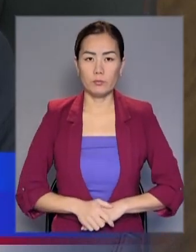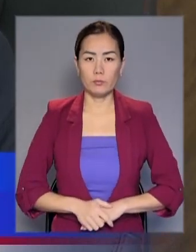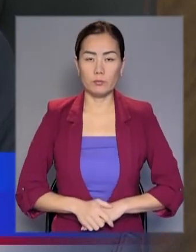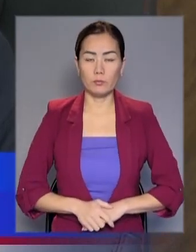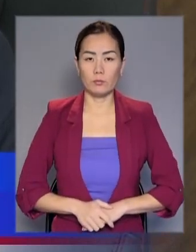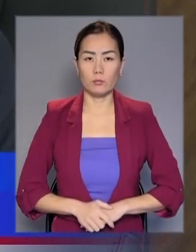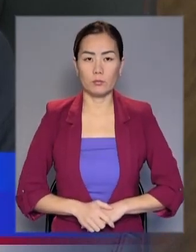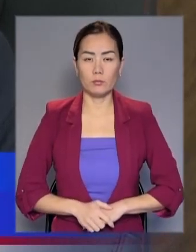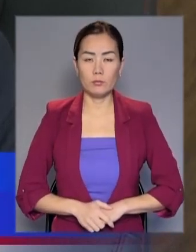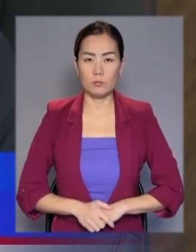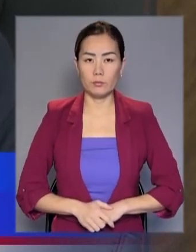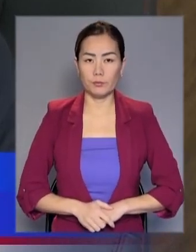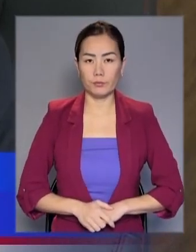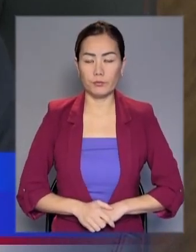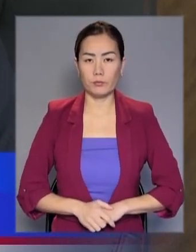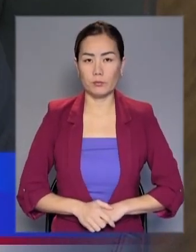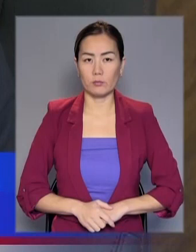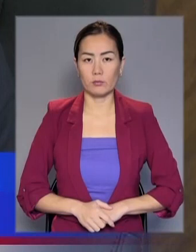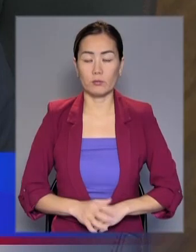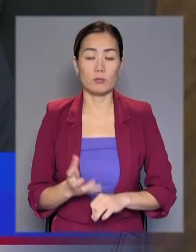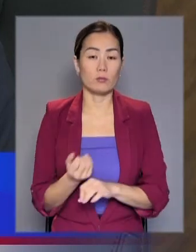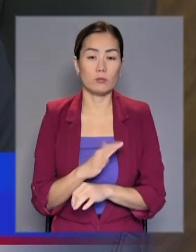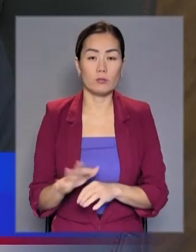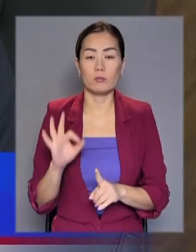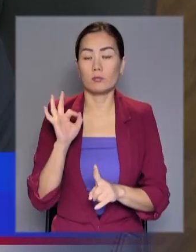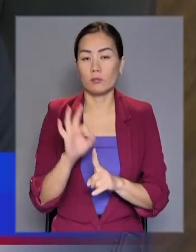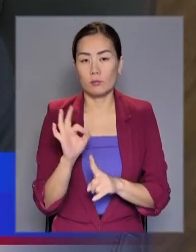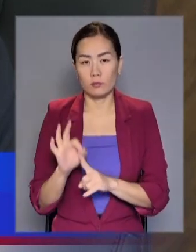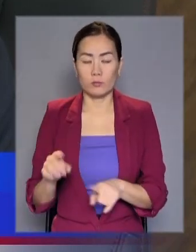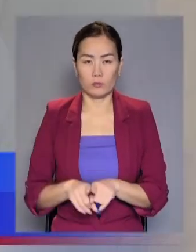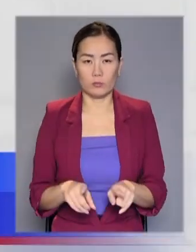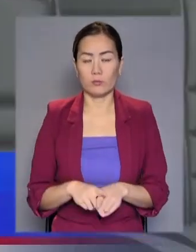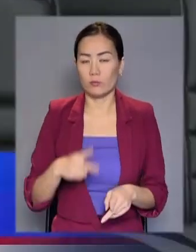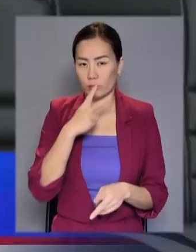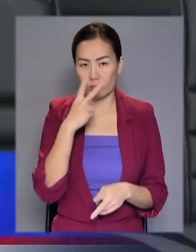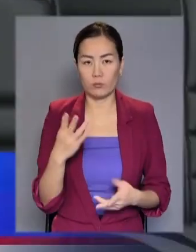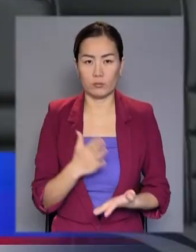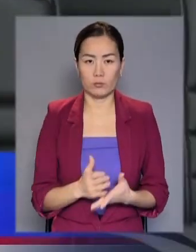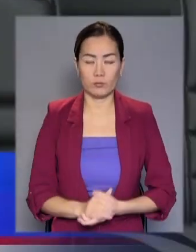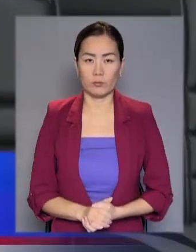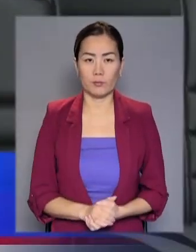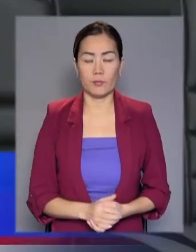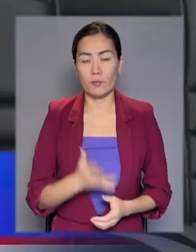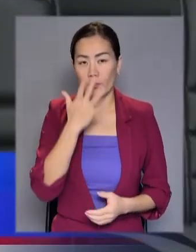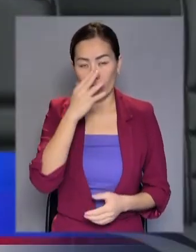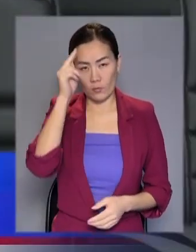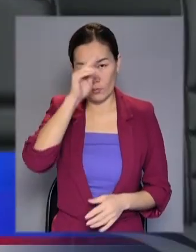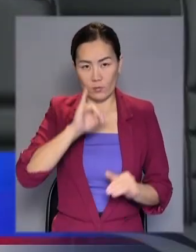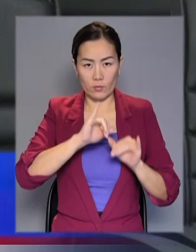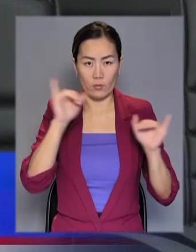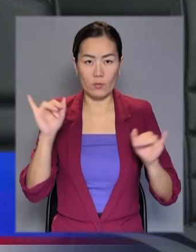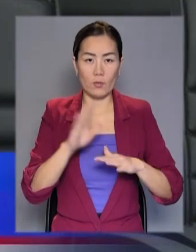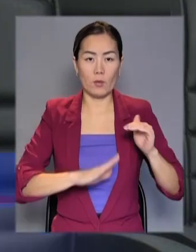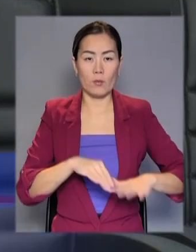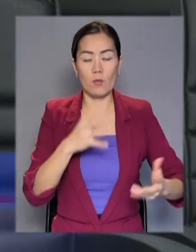адамдардың көбінің армандарына жете алмаған жағдай жүрегімізді ауыртады. Шетелде медициналық білімді арттыру және